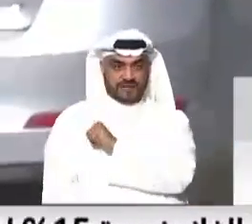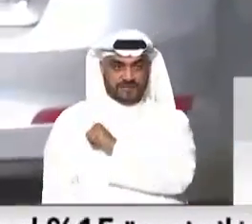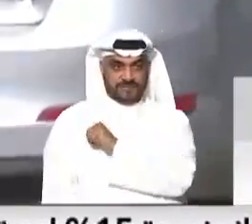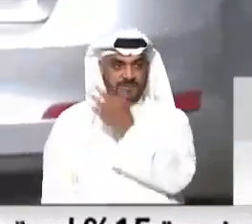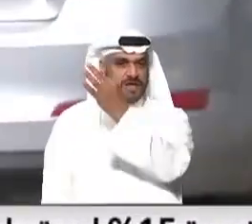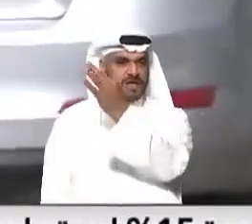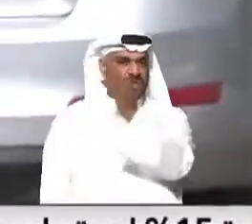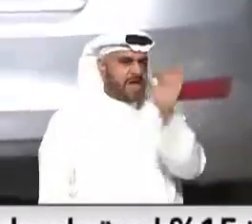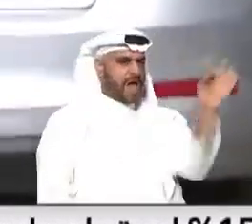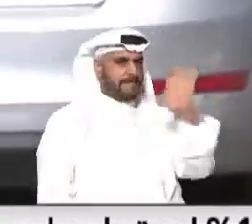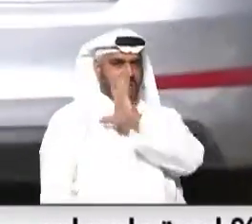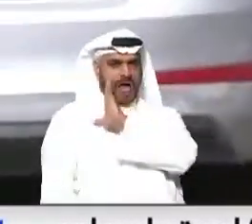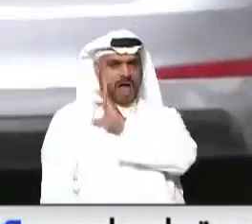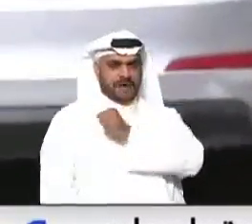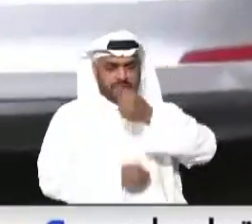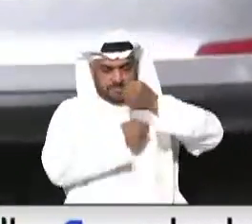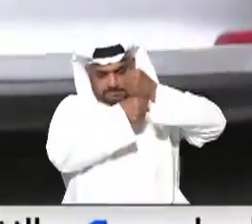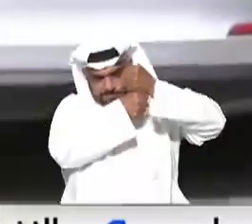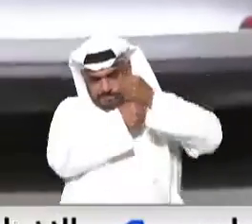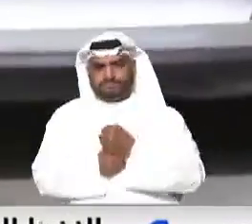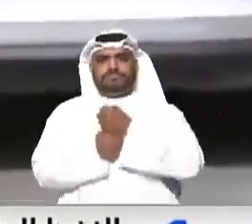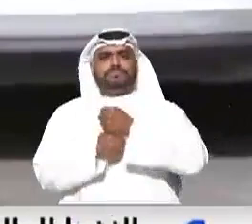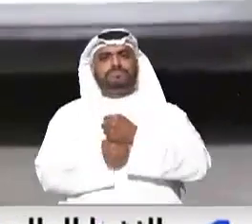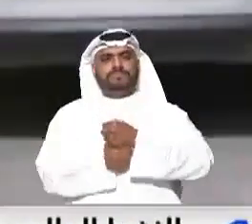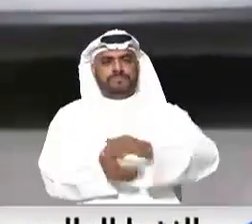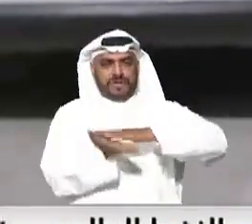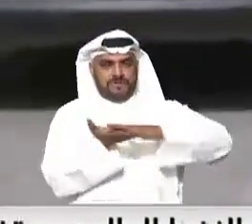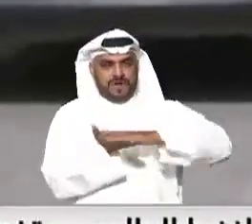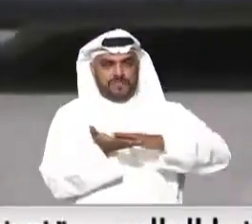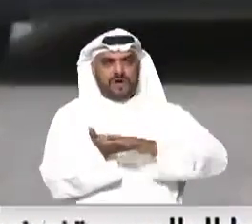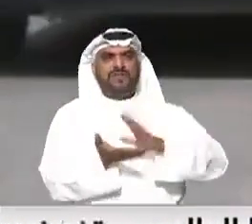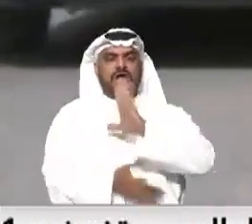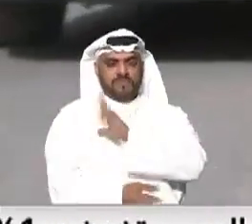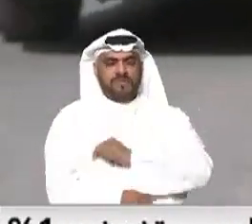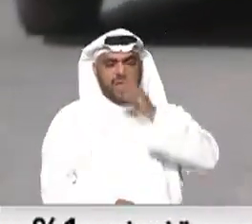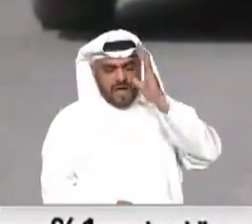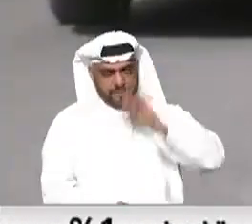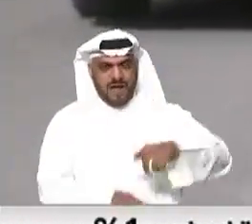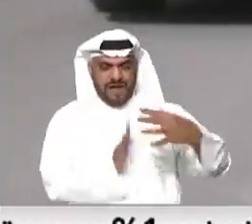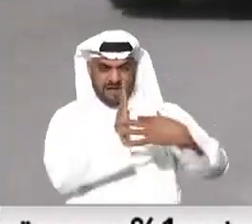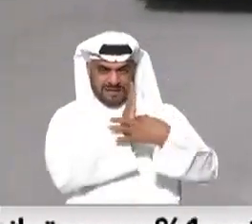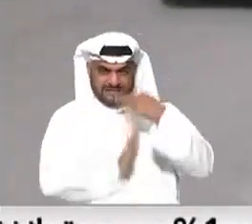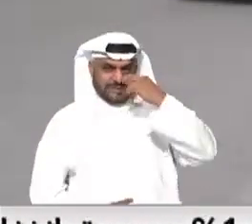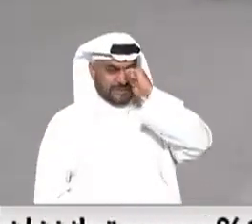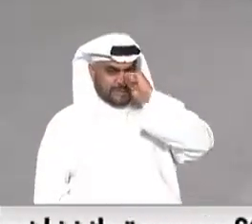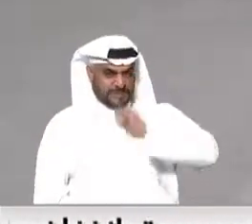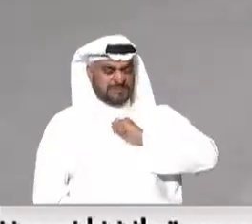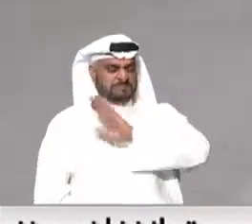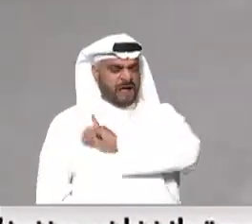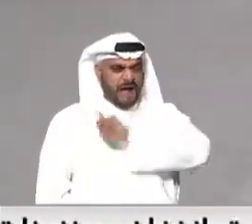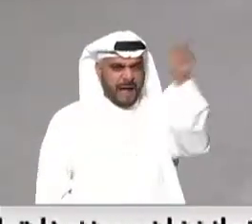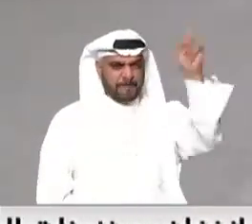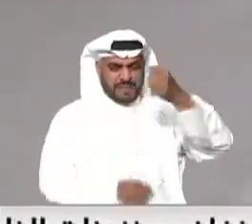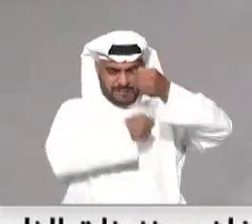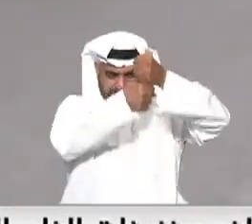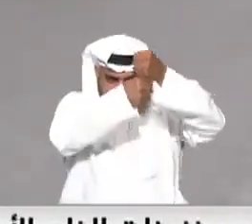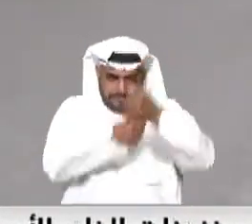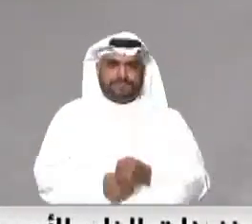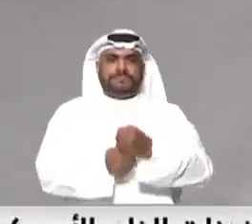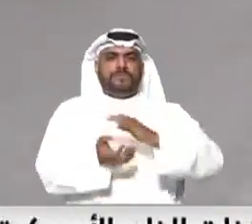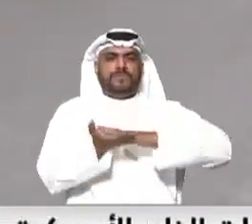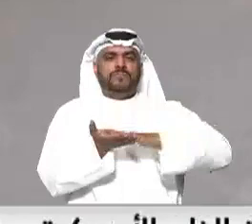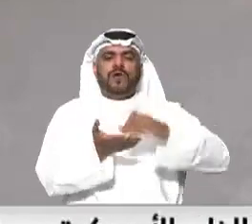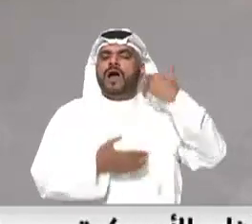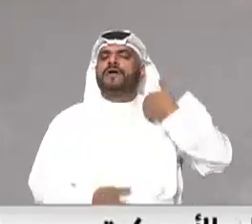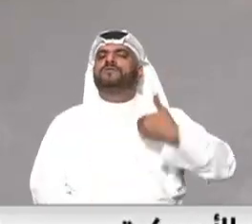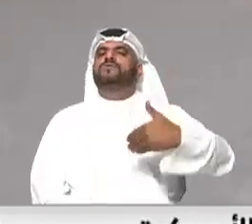الفلسطينيون يتشبثون بكل شبر من الأرض الفلسطينية مهما بلغت الاعتداءات الإسرائيلية من ذروتها على